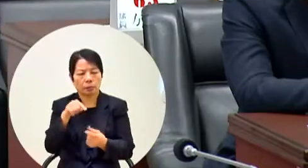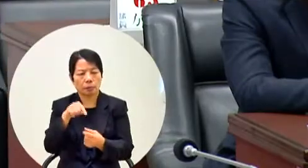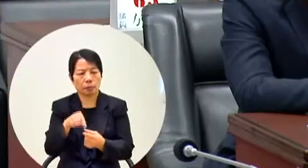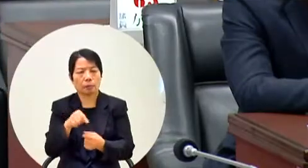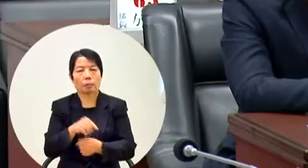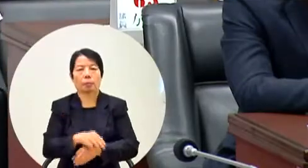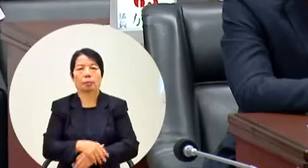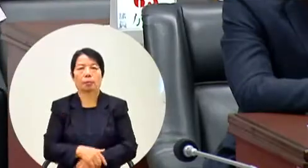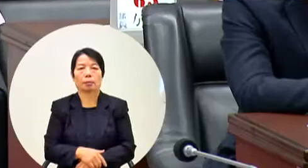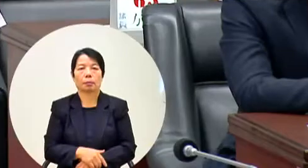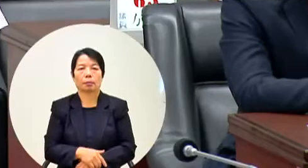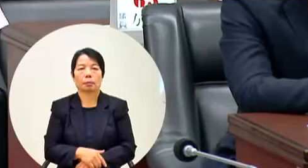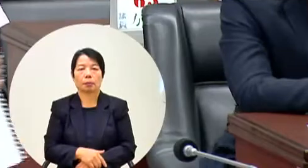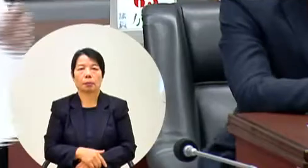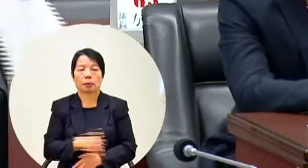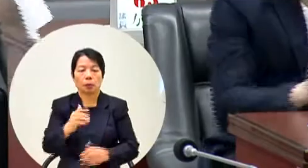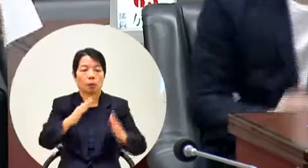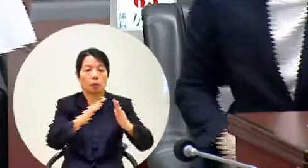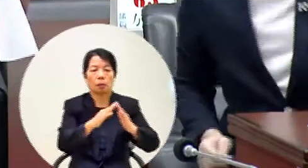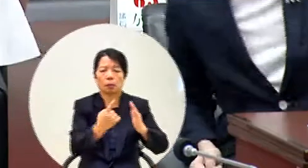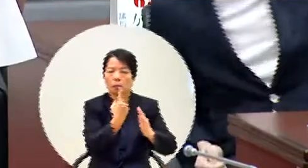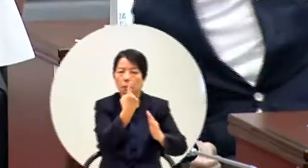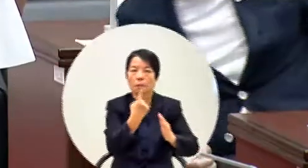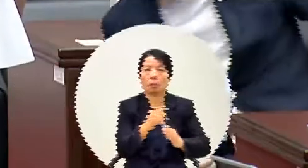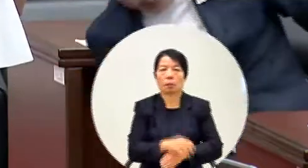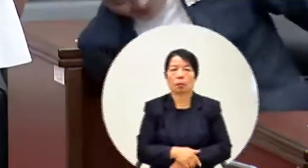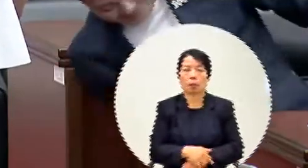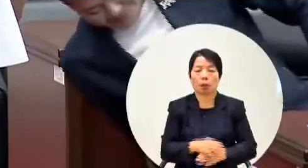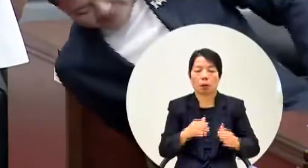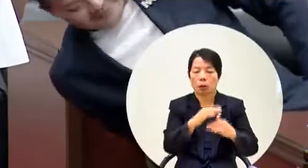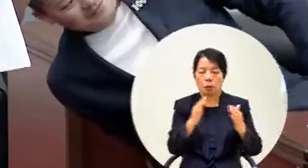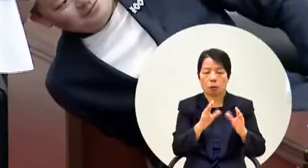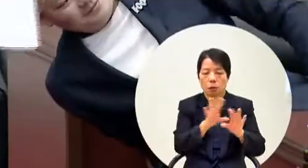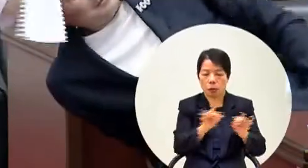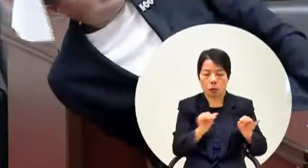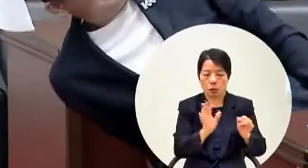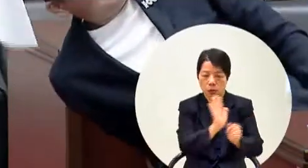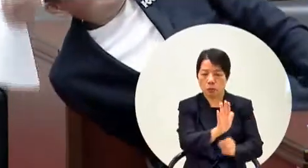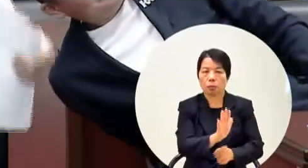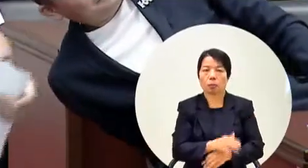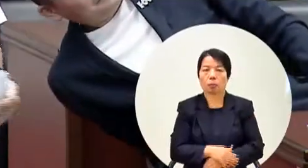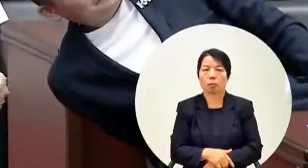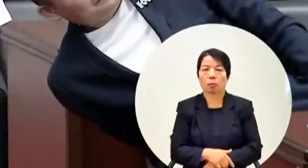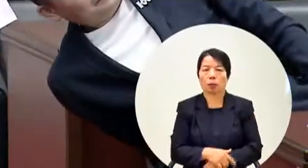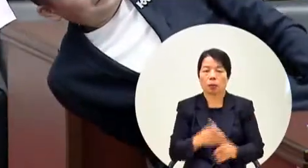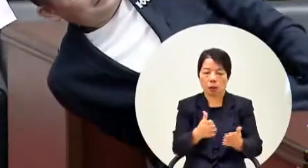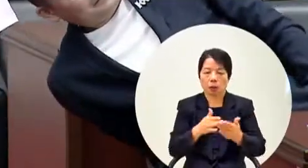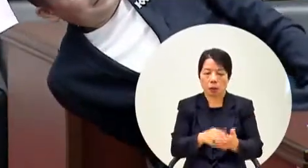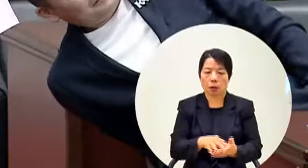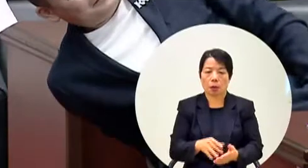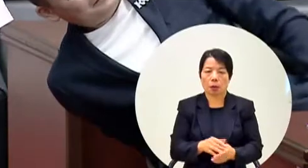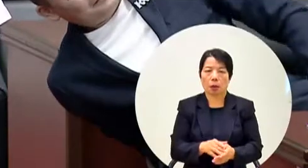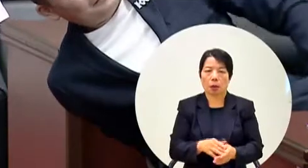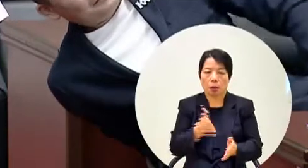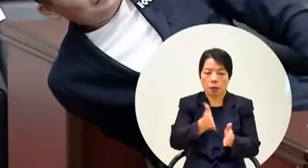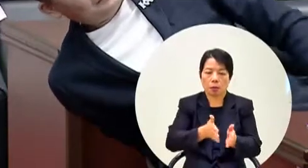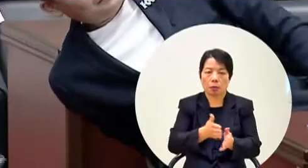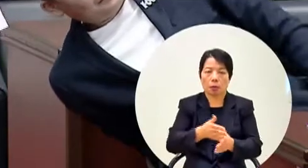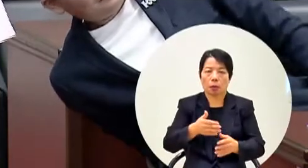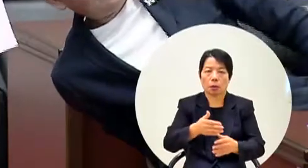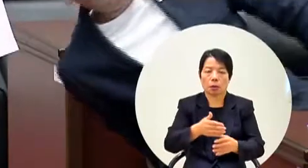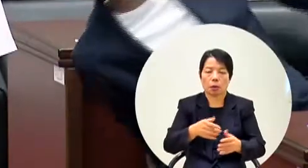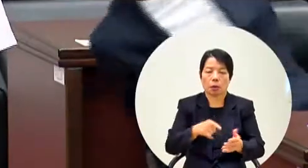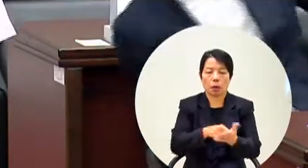吼，人一间厝头尾拢你的，而且佫共建三角链，人甲你申请要甲